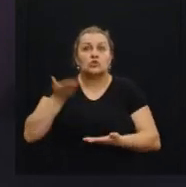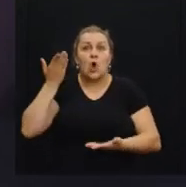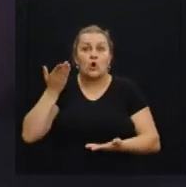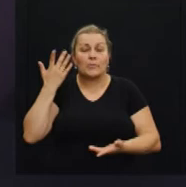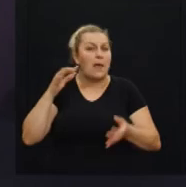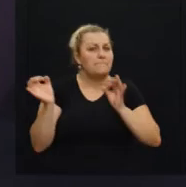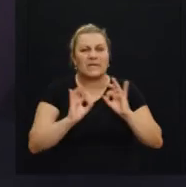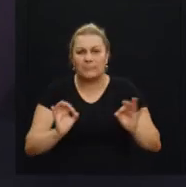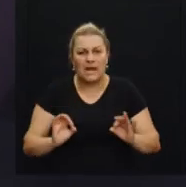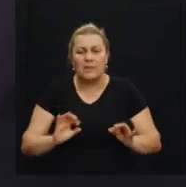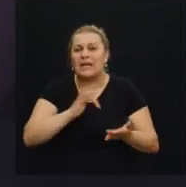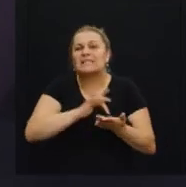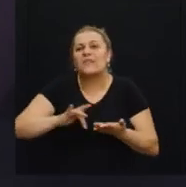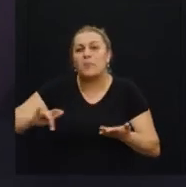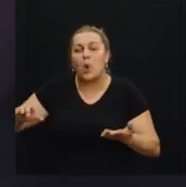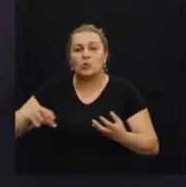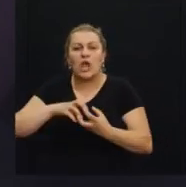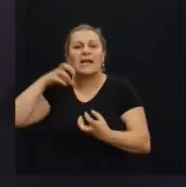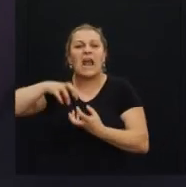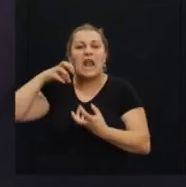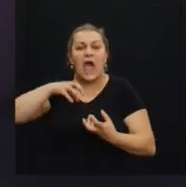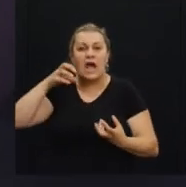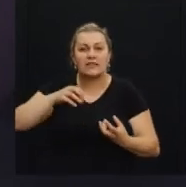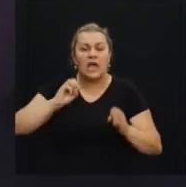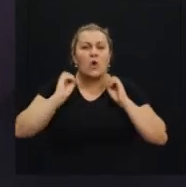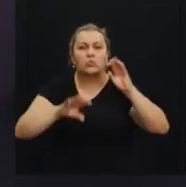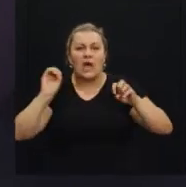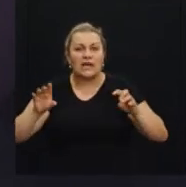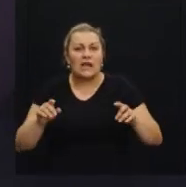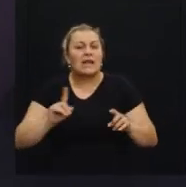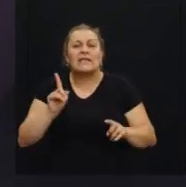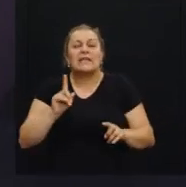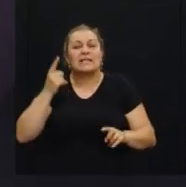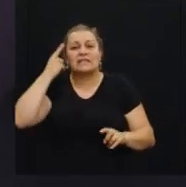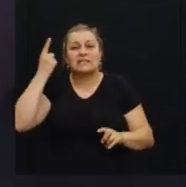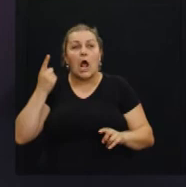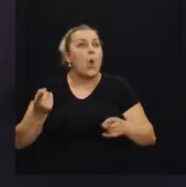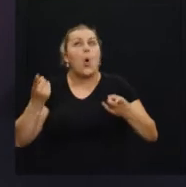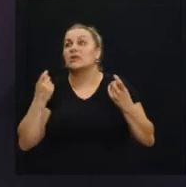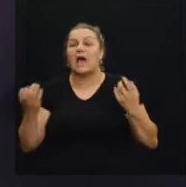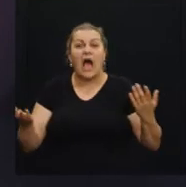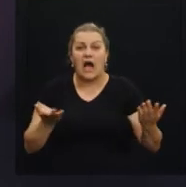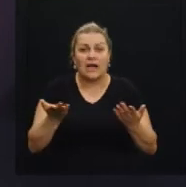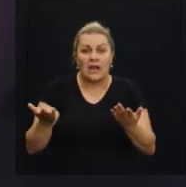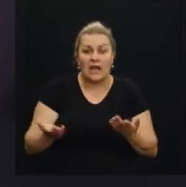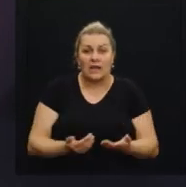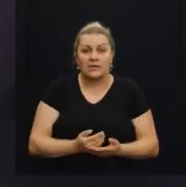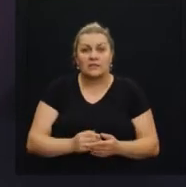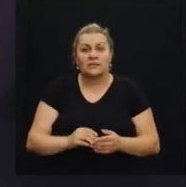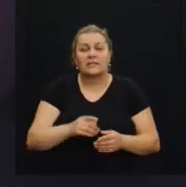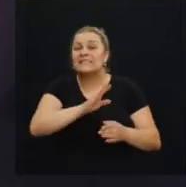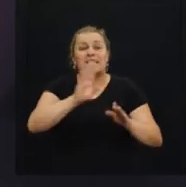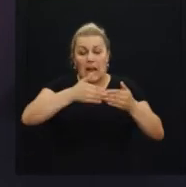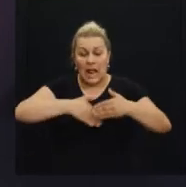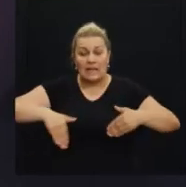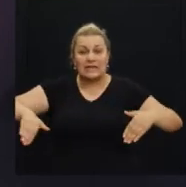bila strašna. Na sve položaje su granate udarili tako da se nije uopće znalo odakle. Cijela linija